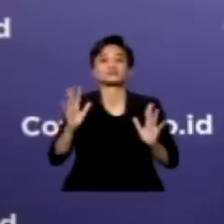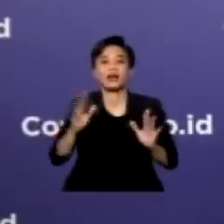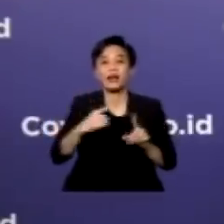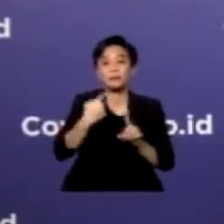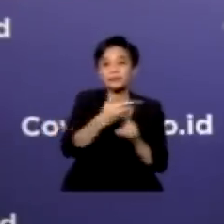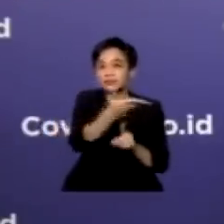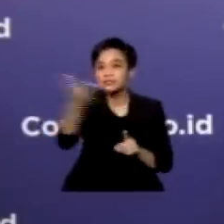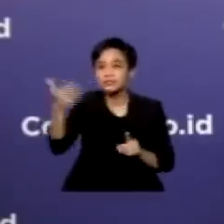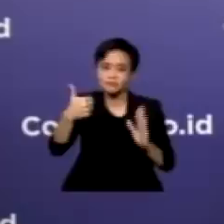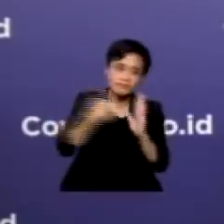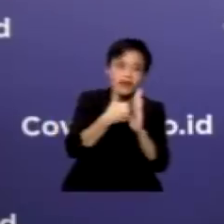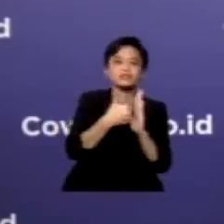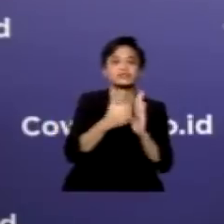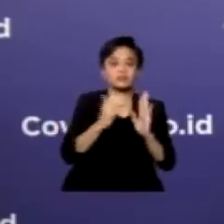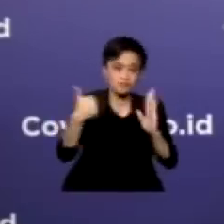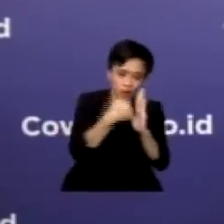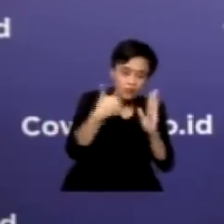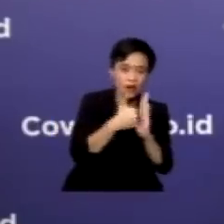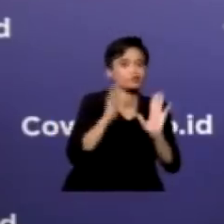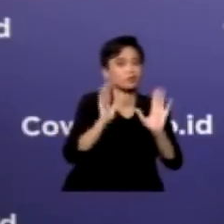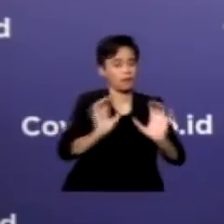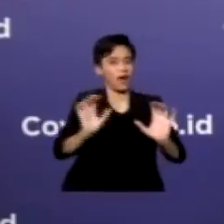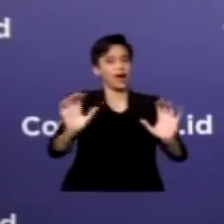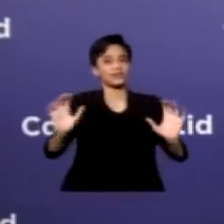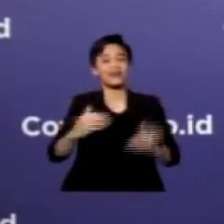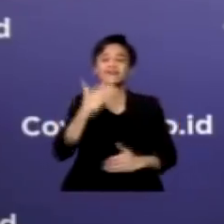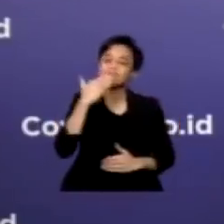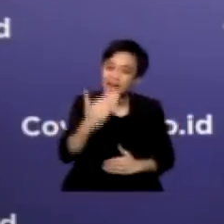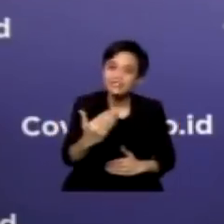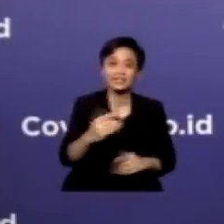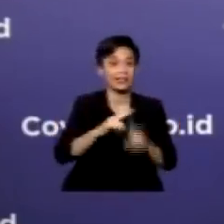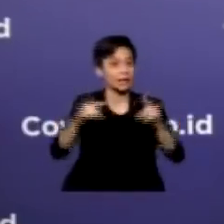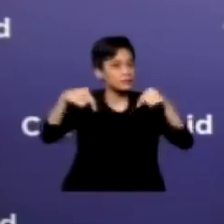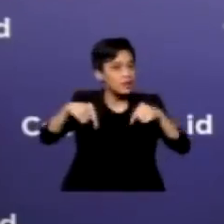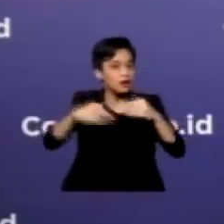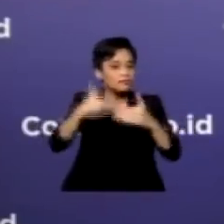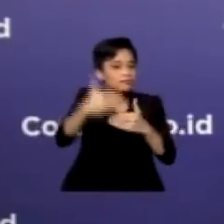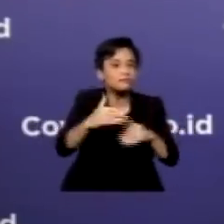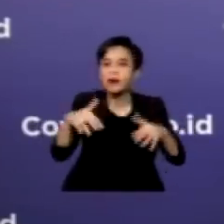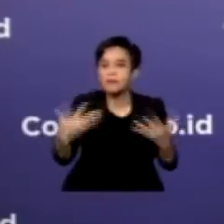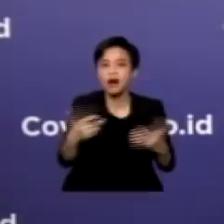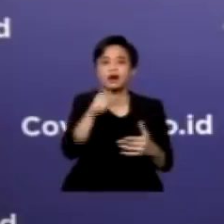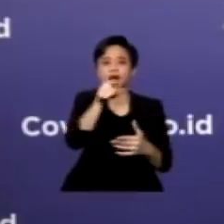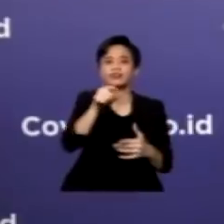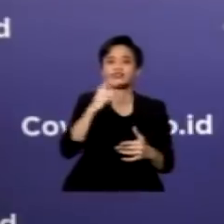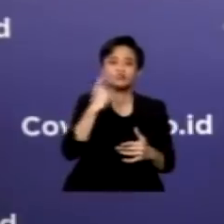ini. Dan ini kami berterima kasih. Namun sekarang langkah kita adalah bagaimana mengingatkan orang